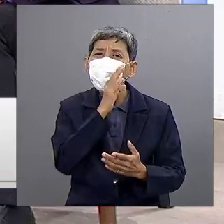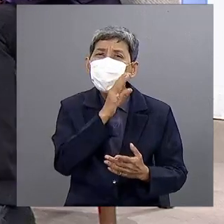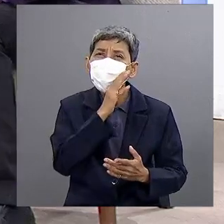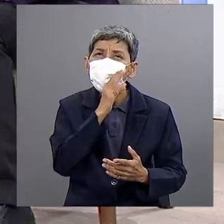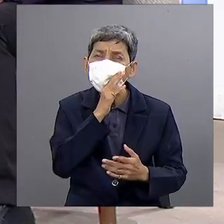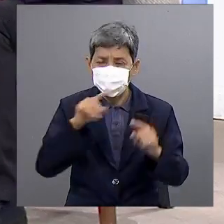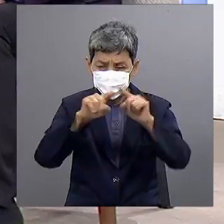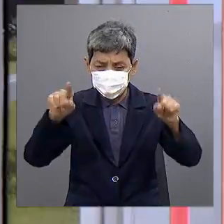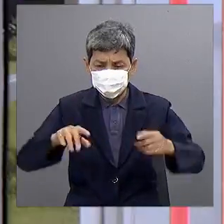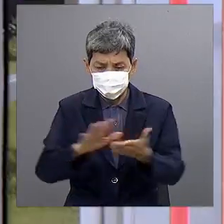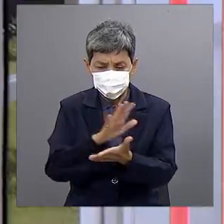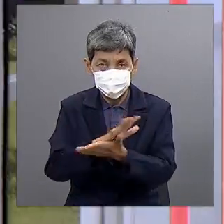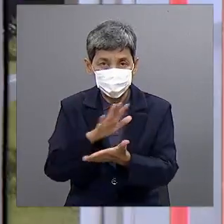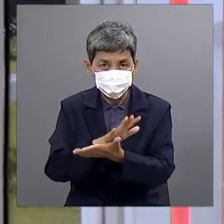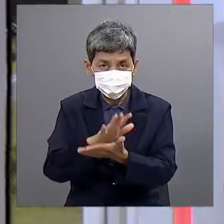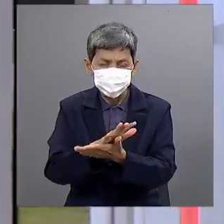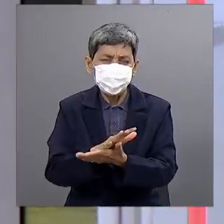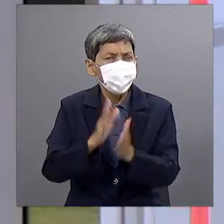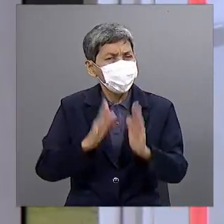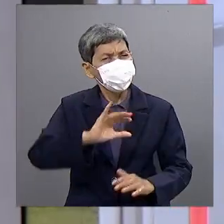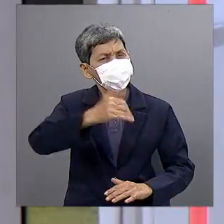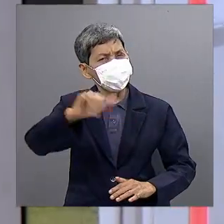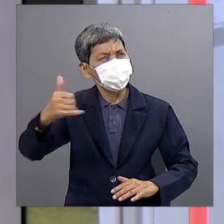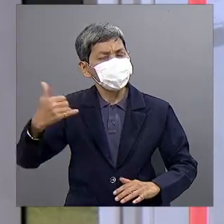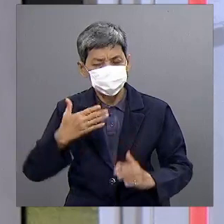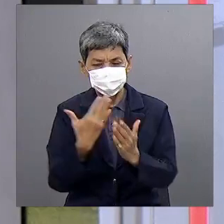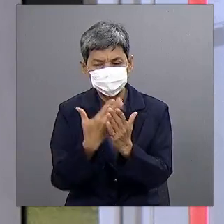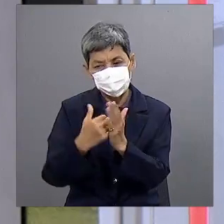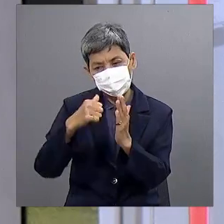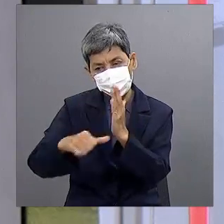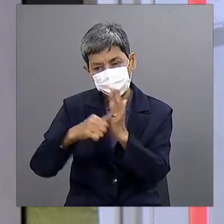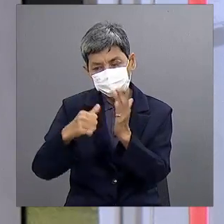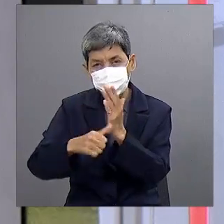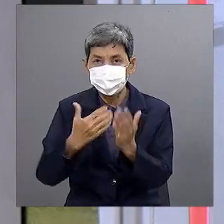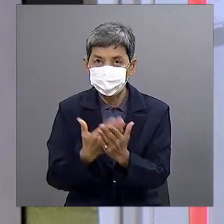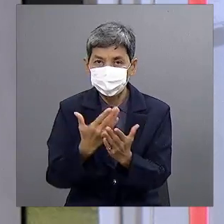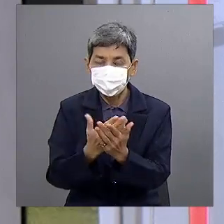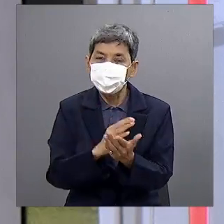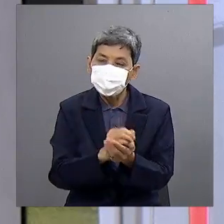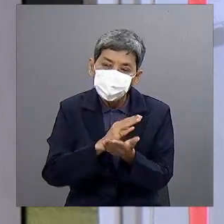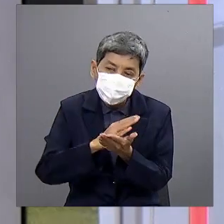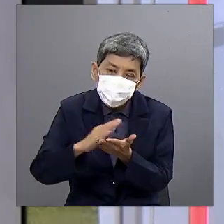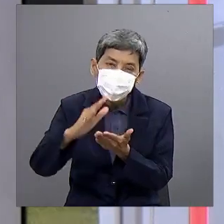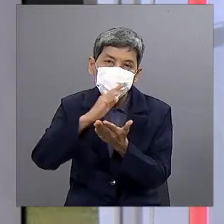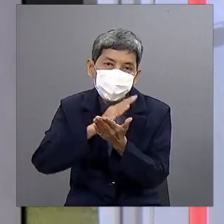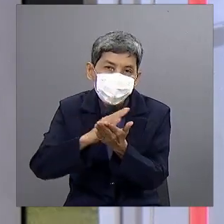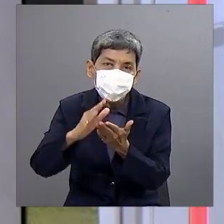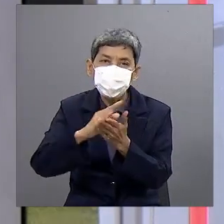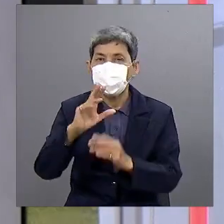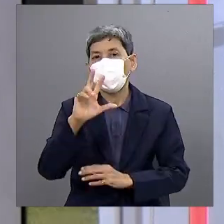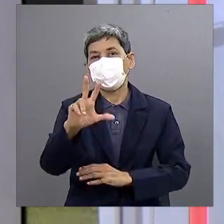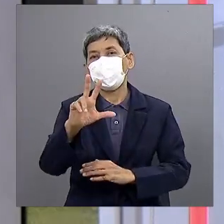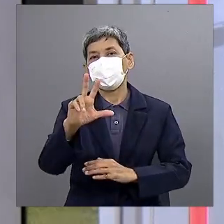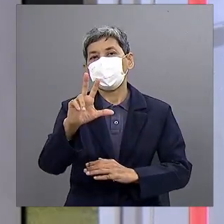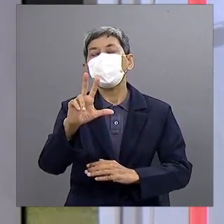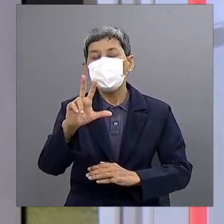จ้งไว ้ ก็คืออย่างบางท่านบางคนเนี่ยคือเขายื่นภาษีมันอาจจะเป็นเงินก้อนใหญ ่ ก็จะมีการแบ่งจ่ายนะฮะแบ่งจ่ายเป็น3งวดใช่ไหมทีนี้มันจะมี2วิธีคุณผู้